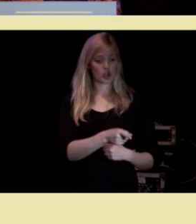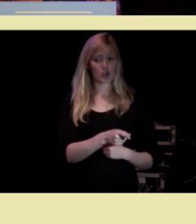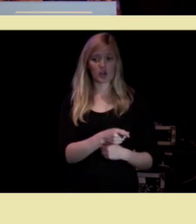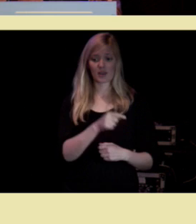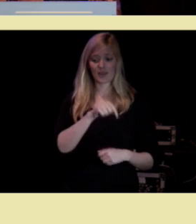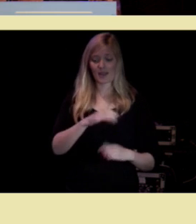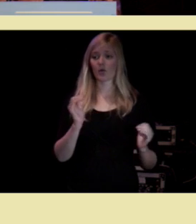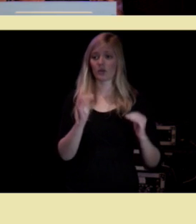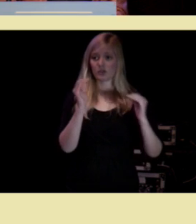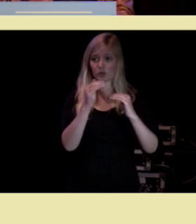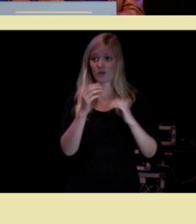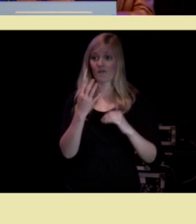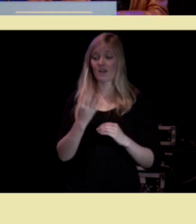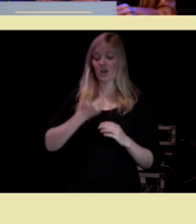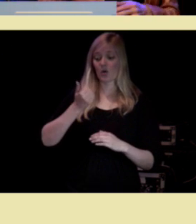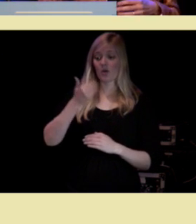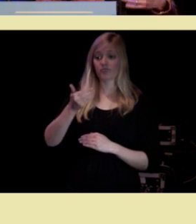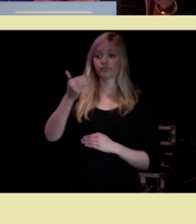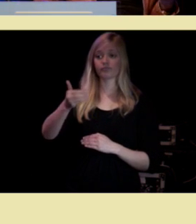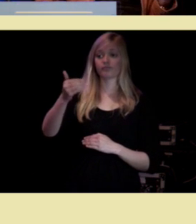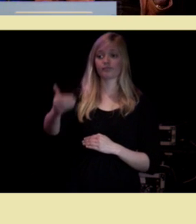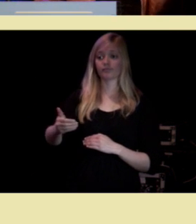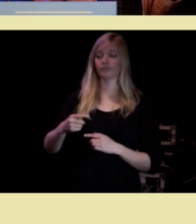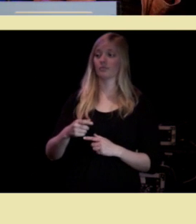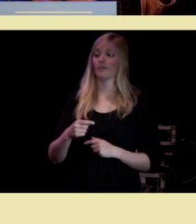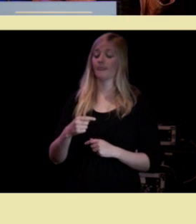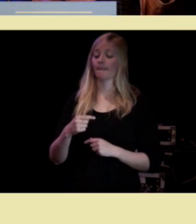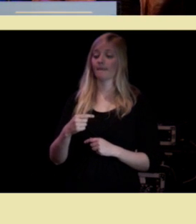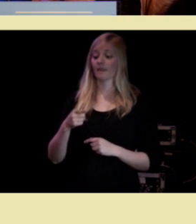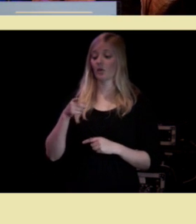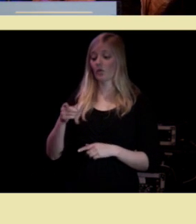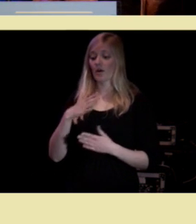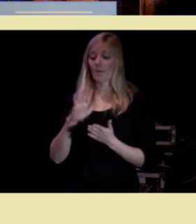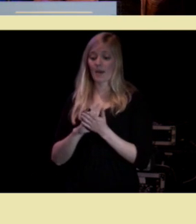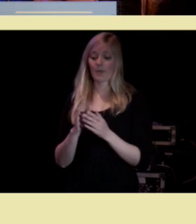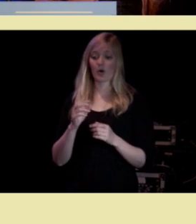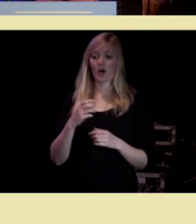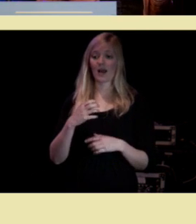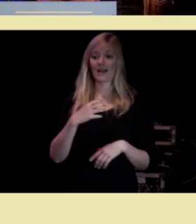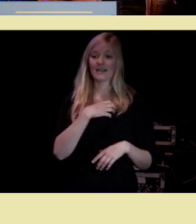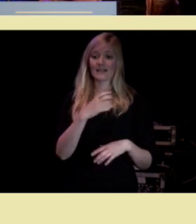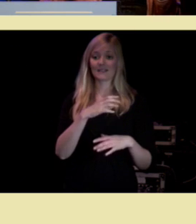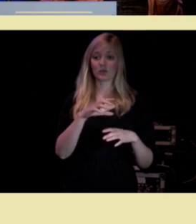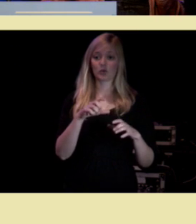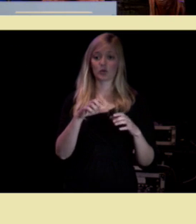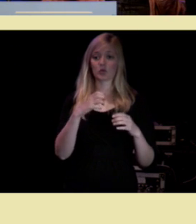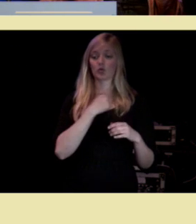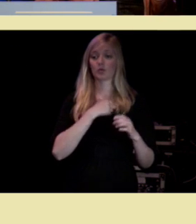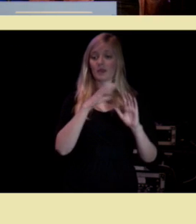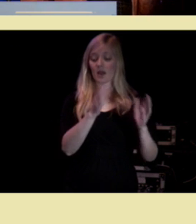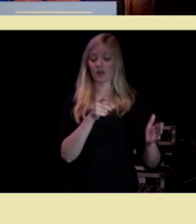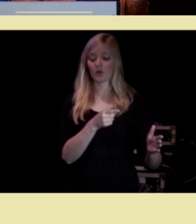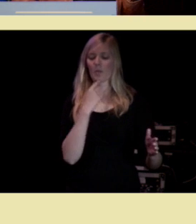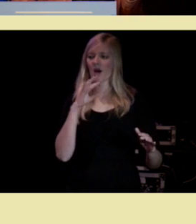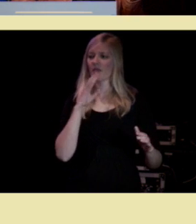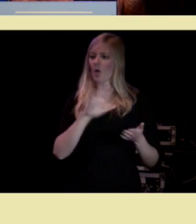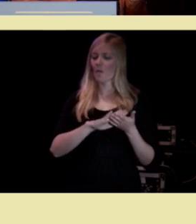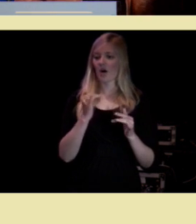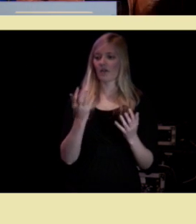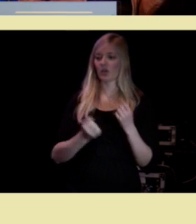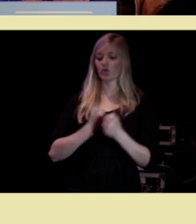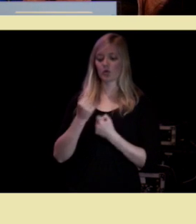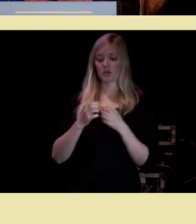organisasjonen. 4 år etterpå så var hun inne på Rikshospitalet og snakket om hva vi har gjort i forhold til et prosjekt